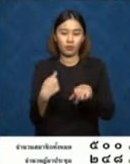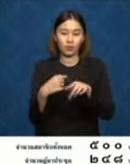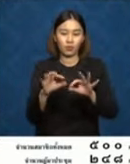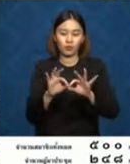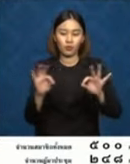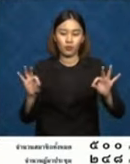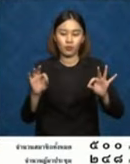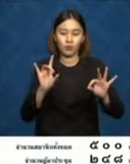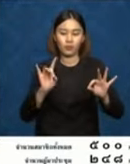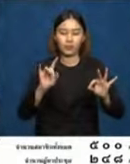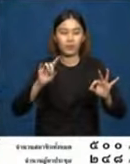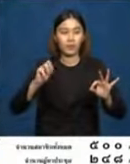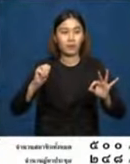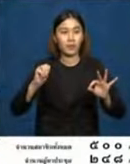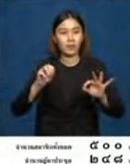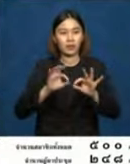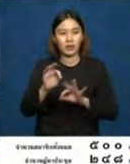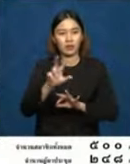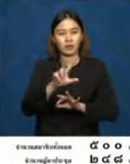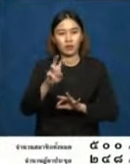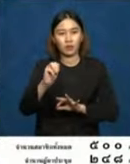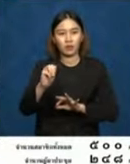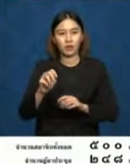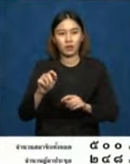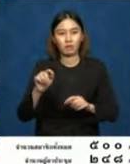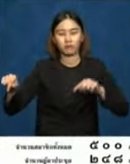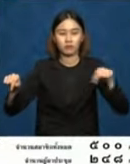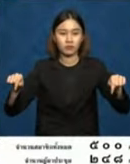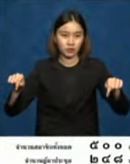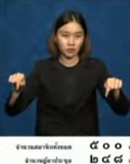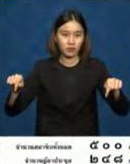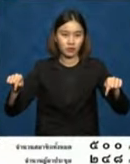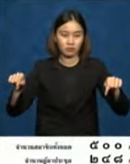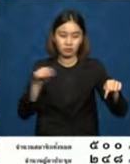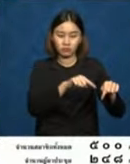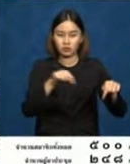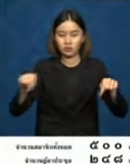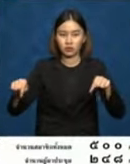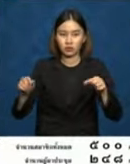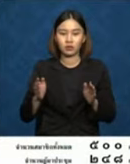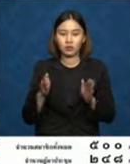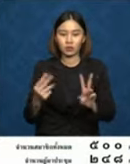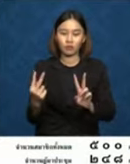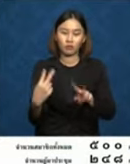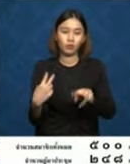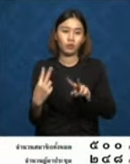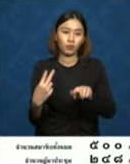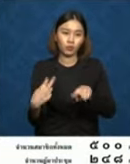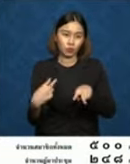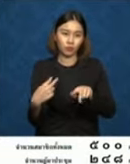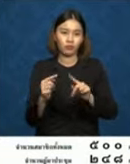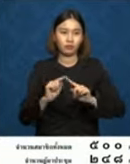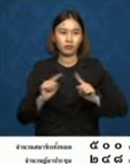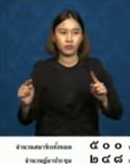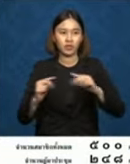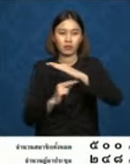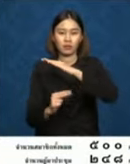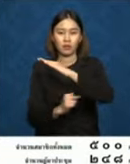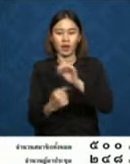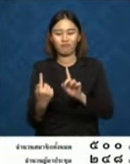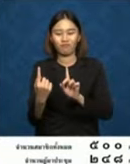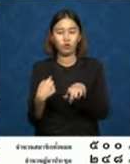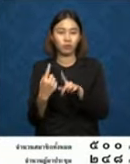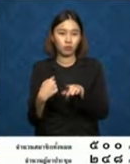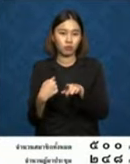าว300เมตรแต่วันนี้ทั้ง2ฝั่งนะครับเป็นถนน4เลนนะครับแต่สะพานแค่2เลน